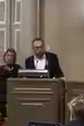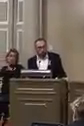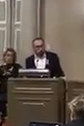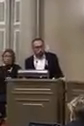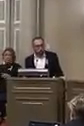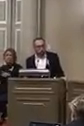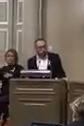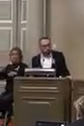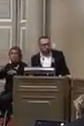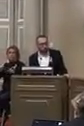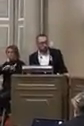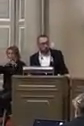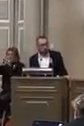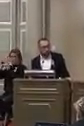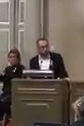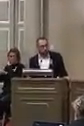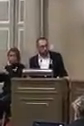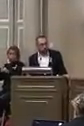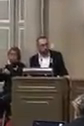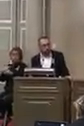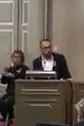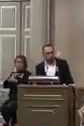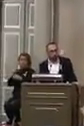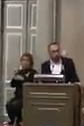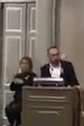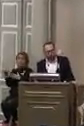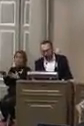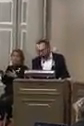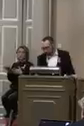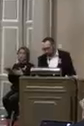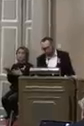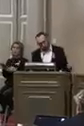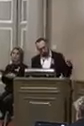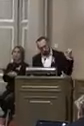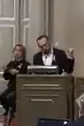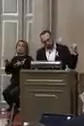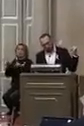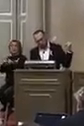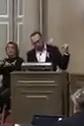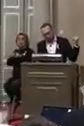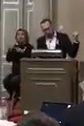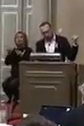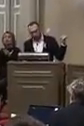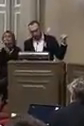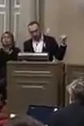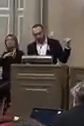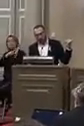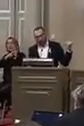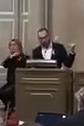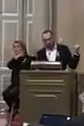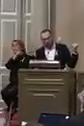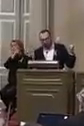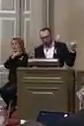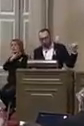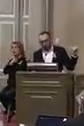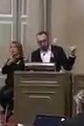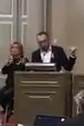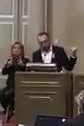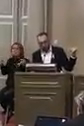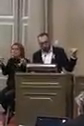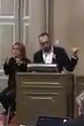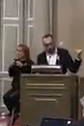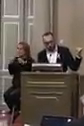okupnje, koliko imam informaciju. Bilo je riječ isto tako, ovo tu što ste pokazali je, nema